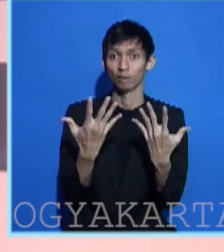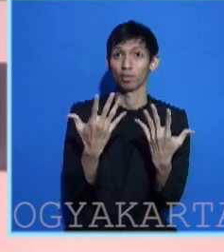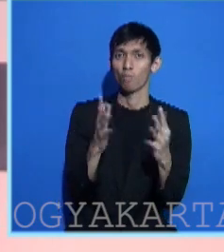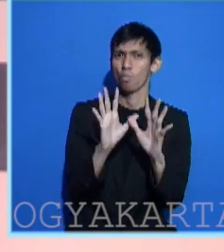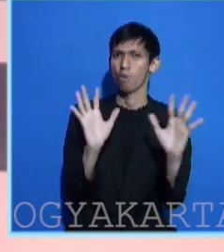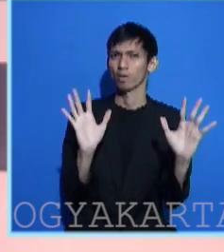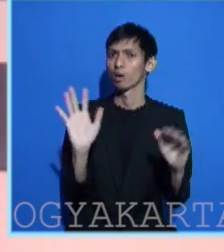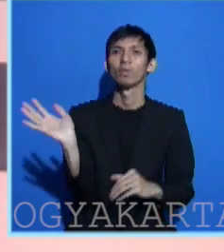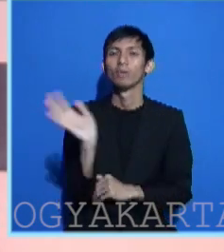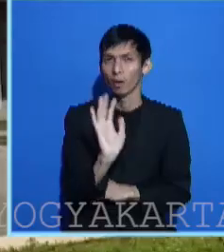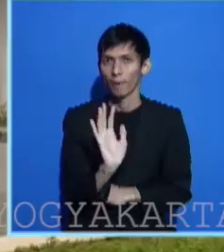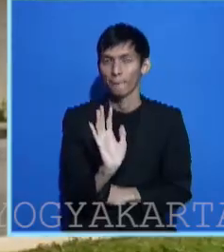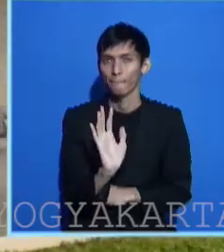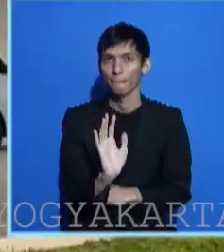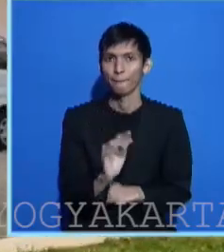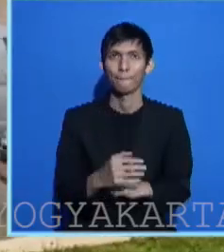Gunungkidul